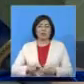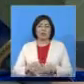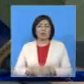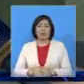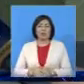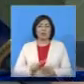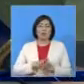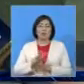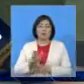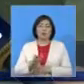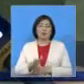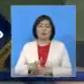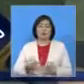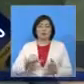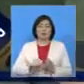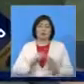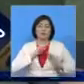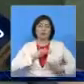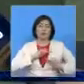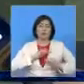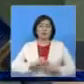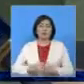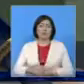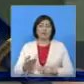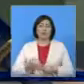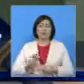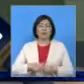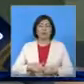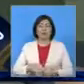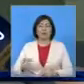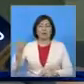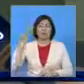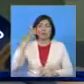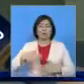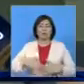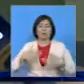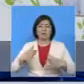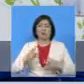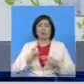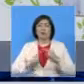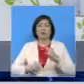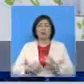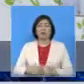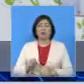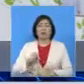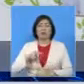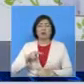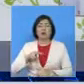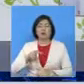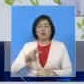полностью вкладывались в свою работу. Поэтому это для образования это большая утрата. Альмира